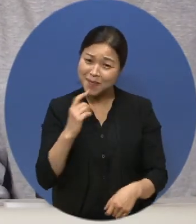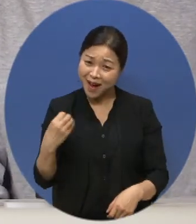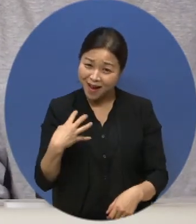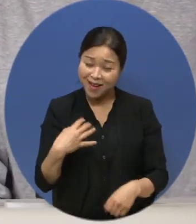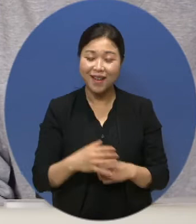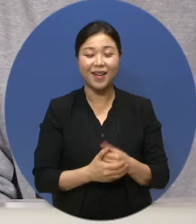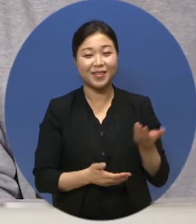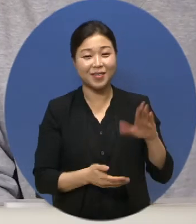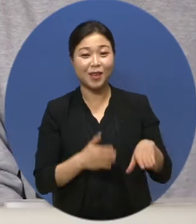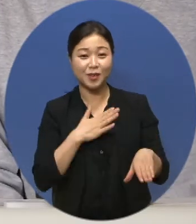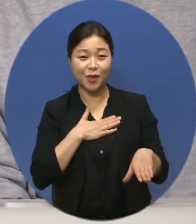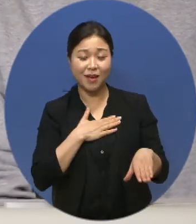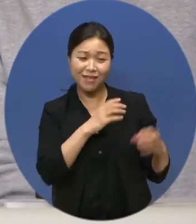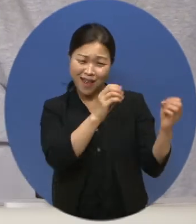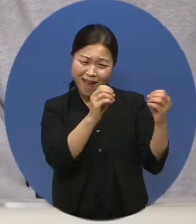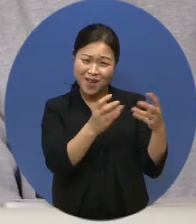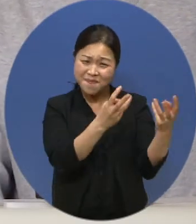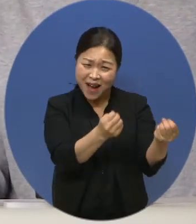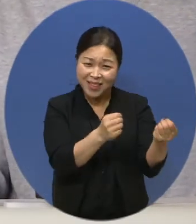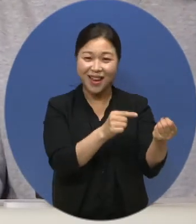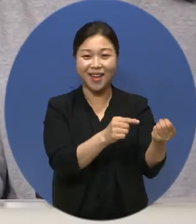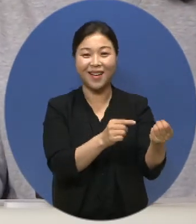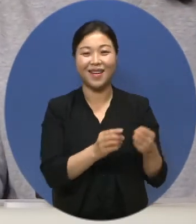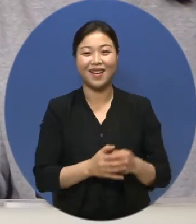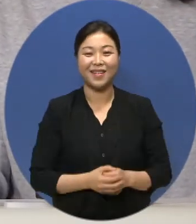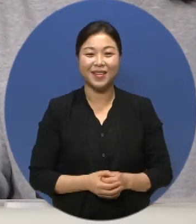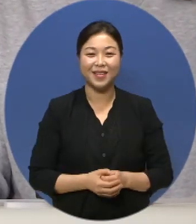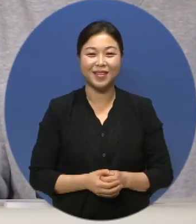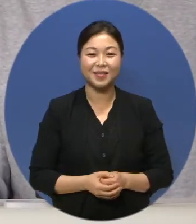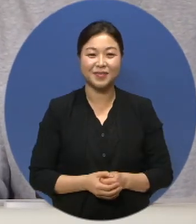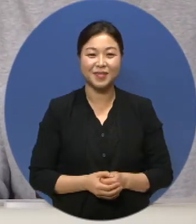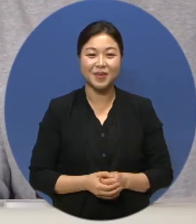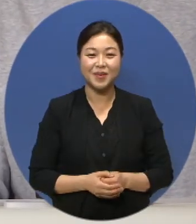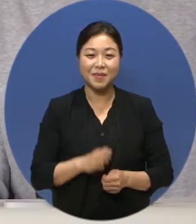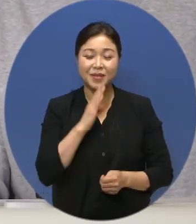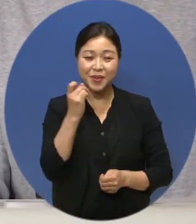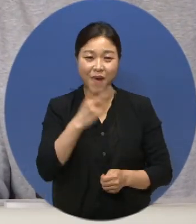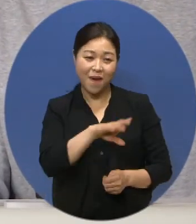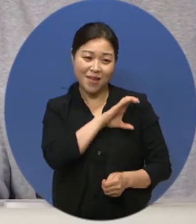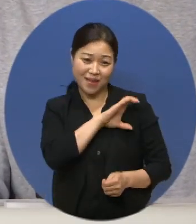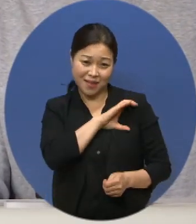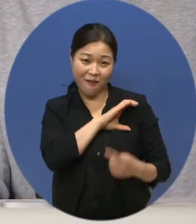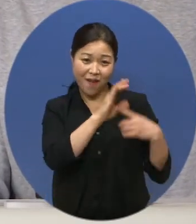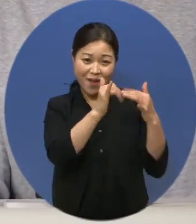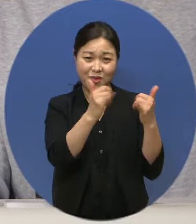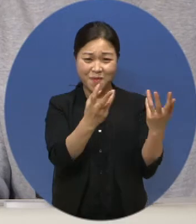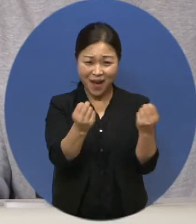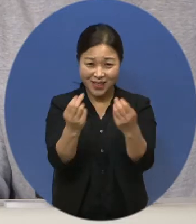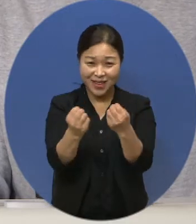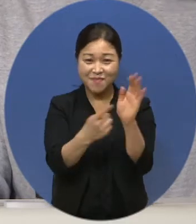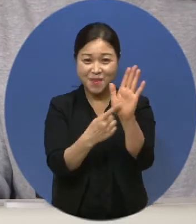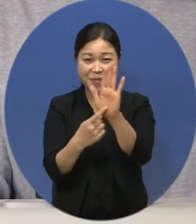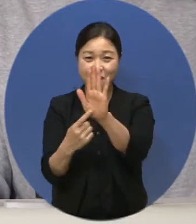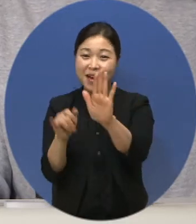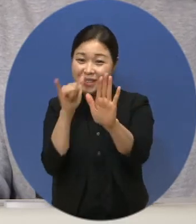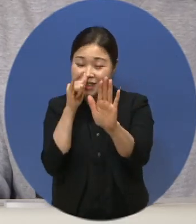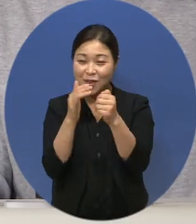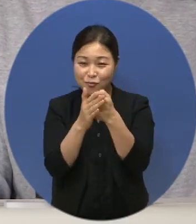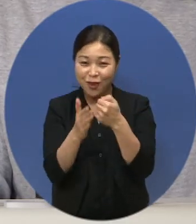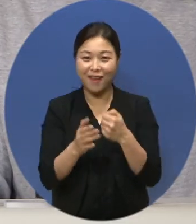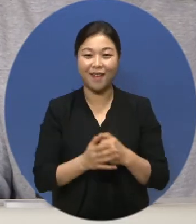되셨다라는 말씀해 주셨는데 저는 대사가 조금 많았었던 많죠. 네. 게 그리고 캐릭터들도 많이 등장하다 보니까 네. 그래서